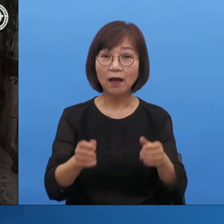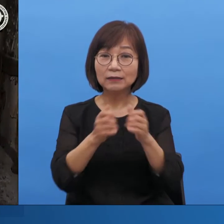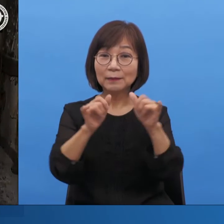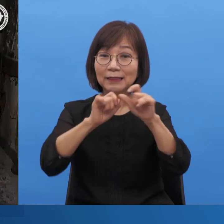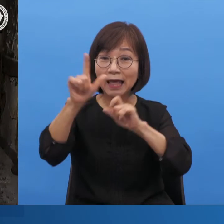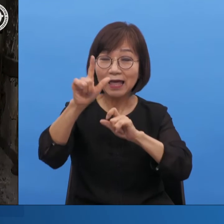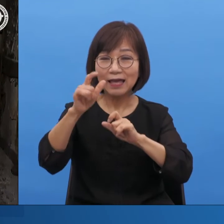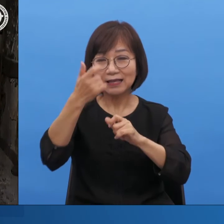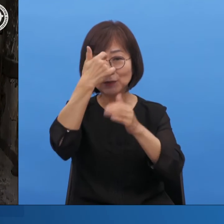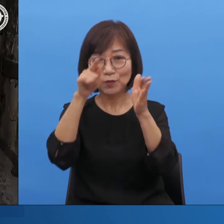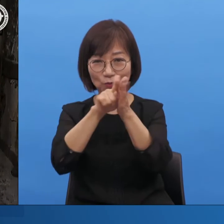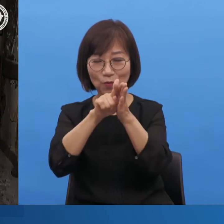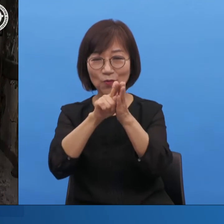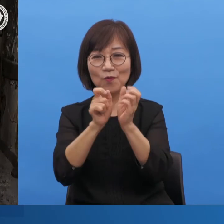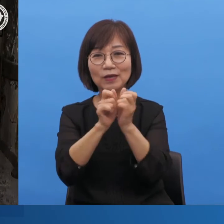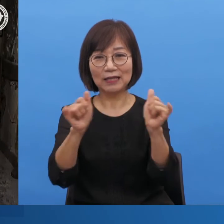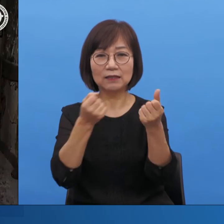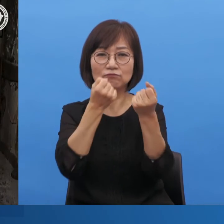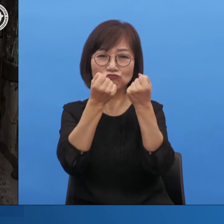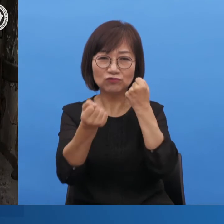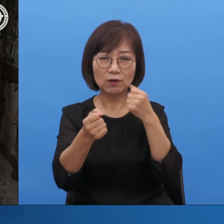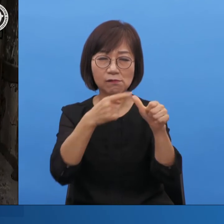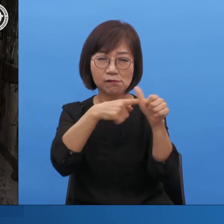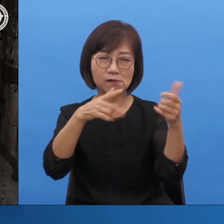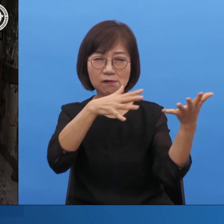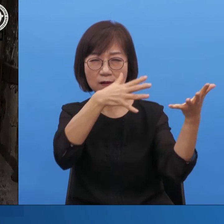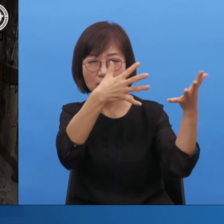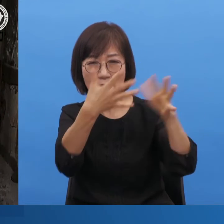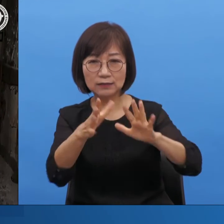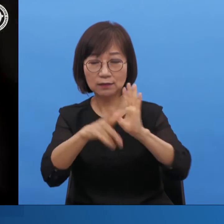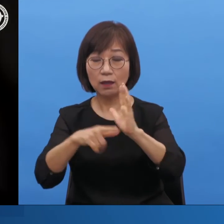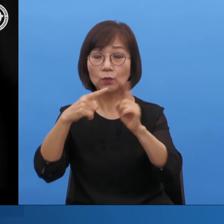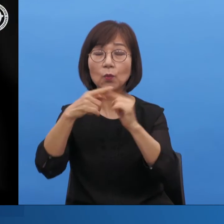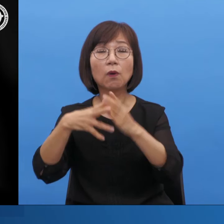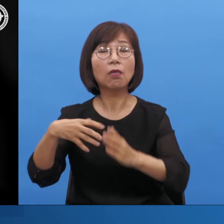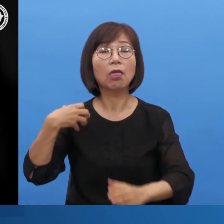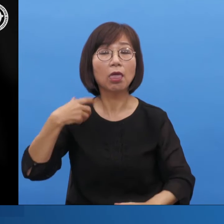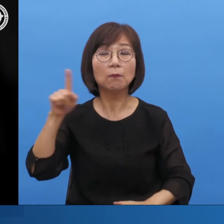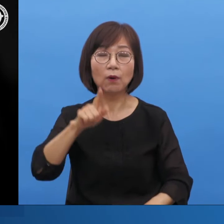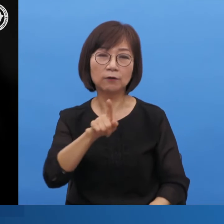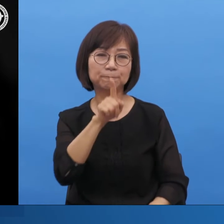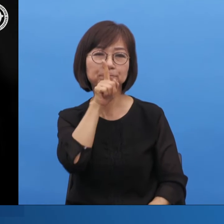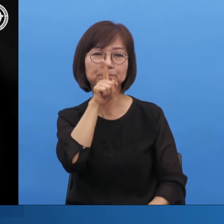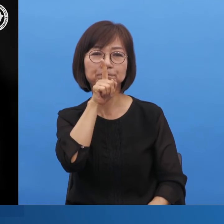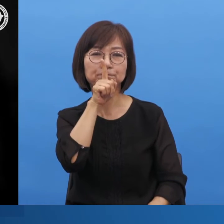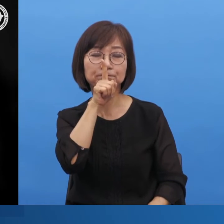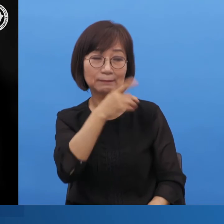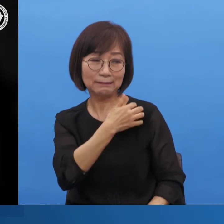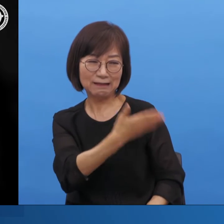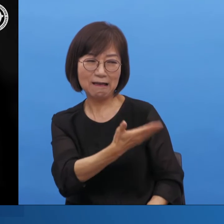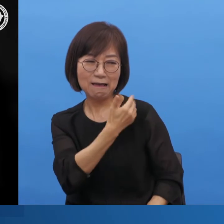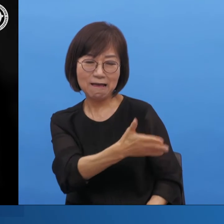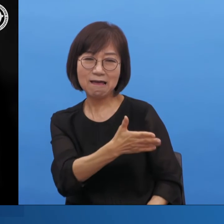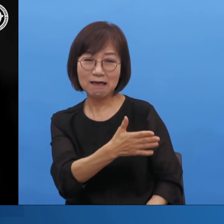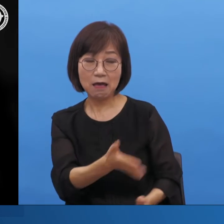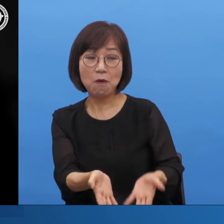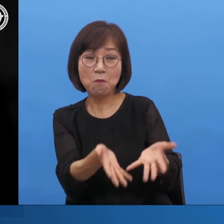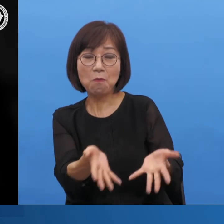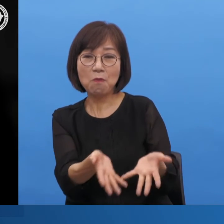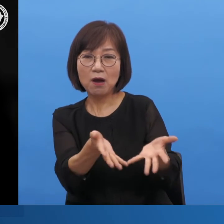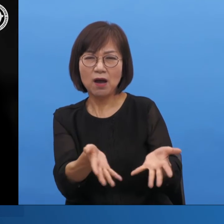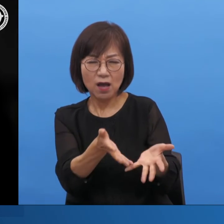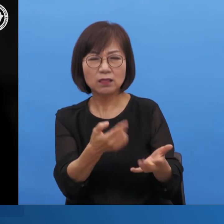대다수가 기독교인임에도 불구하고 이 대량 학살의 과정에서 교회의 역할은 침묵과 함께 때로는 학살을 조장하는 모습까지